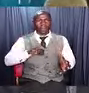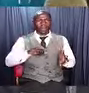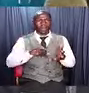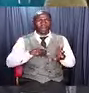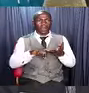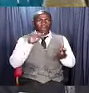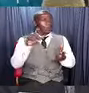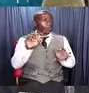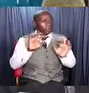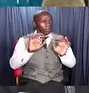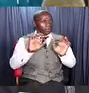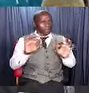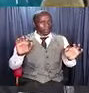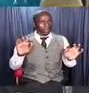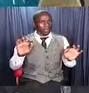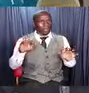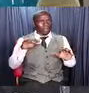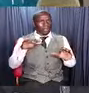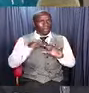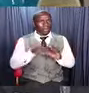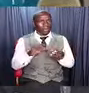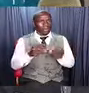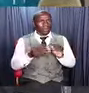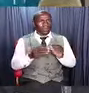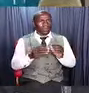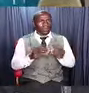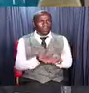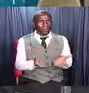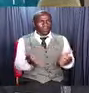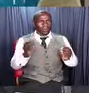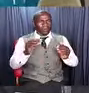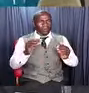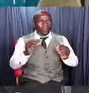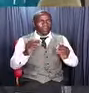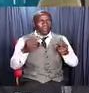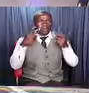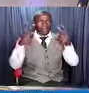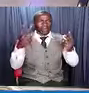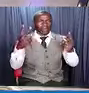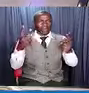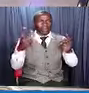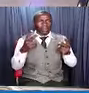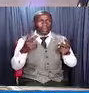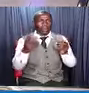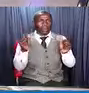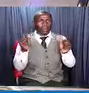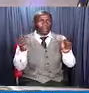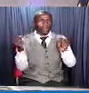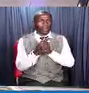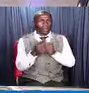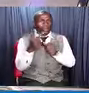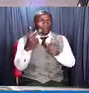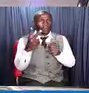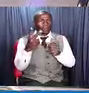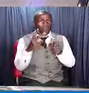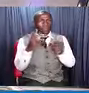hana hatia. My wife has no wrong. Ndani kukaumbika bonde. And there was a valley built in me. Nikaona mkutano umeisha wa Christmas and huo. And I saw the December crusade